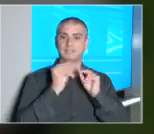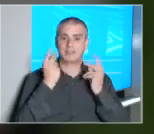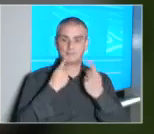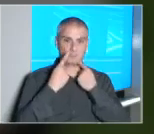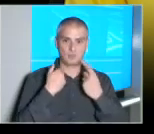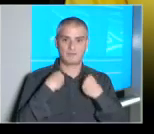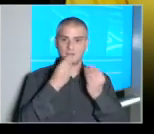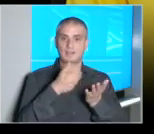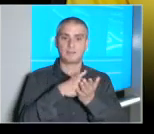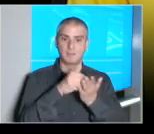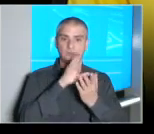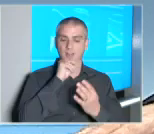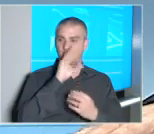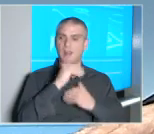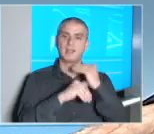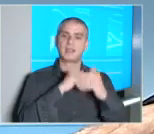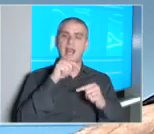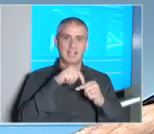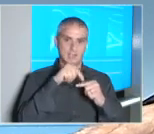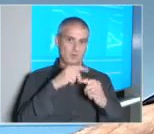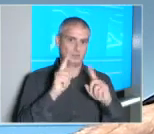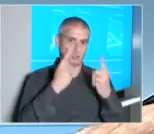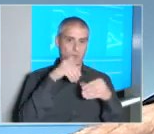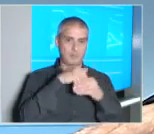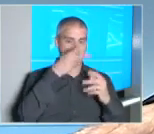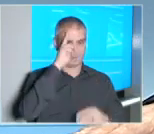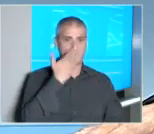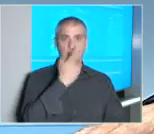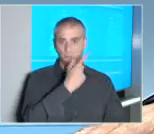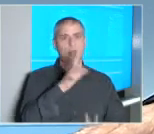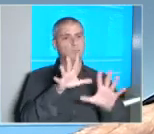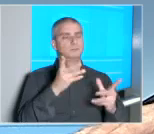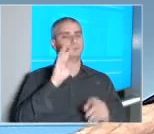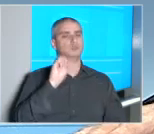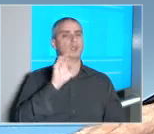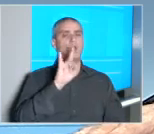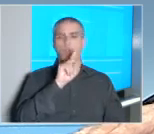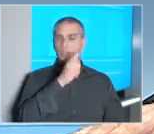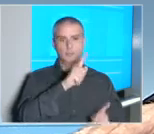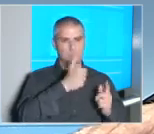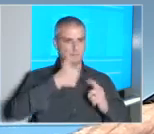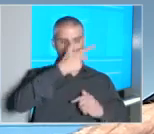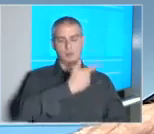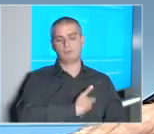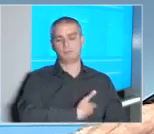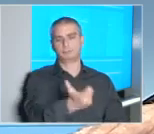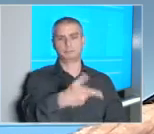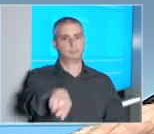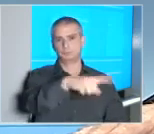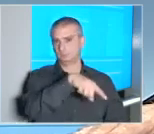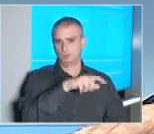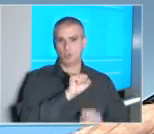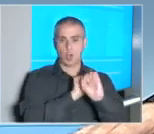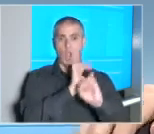ואתן כותרת שבהמשך נדבר דווקא על התהליך החיובי שקורה בביתר ירושלים, כשמשה חוגג לא סופר בקטע טוב